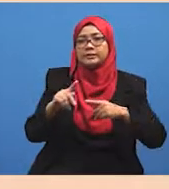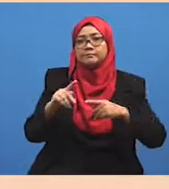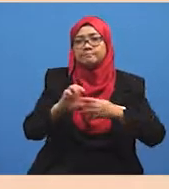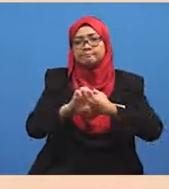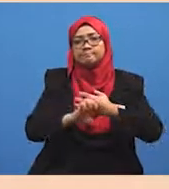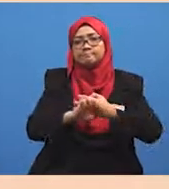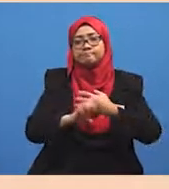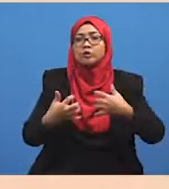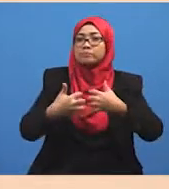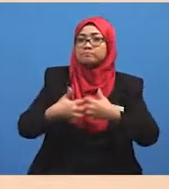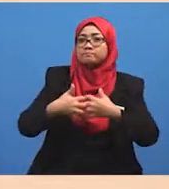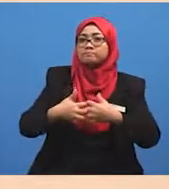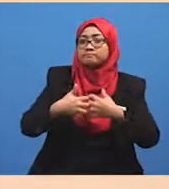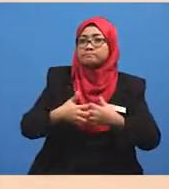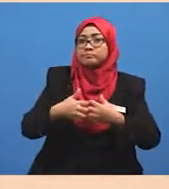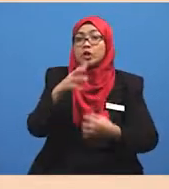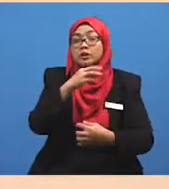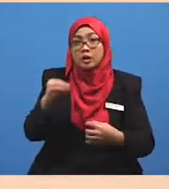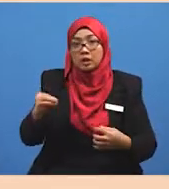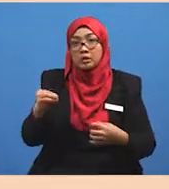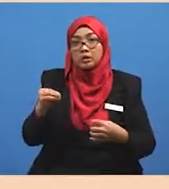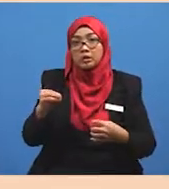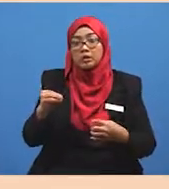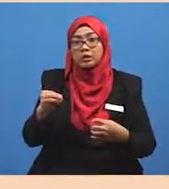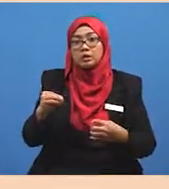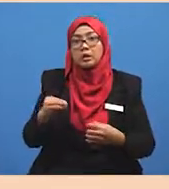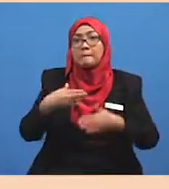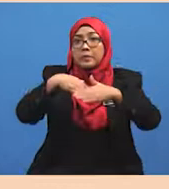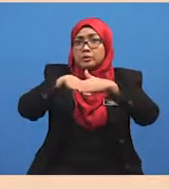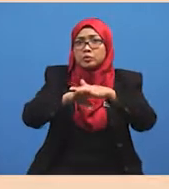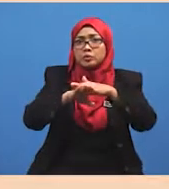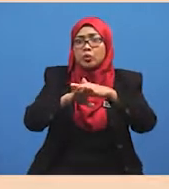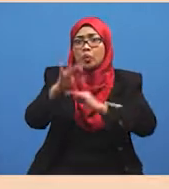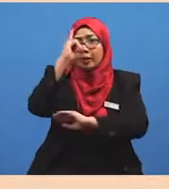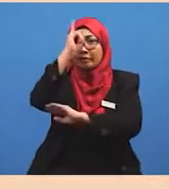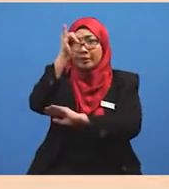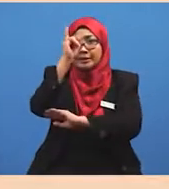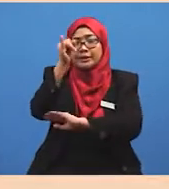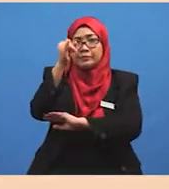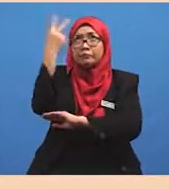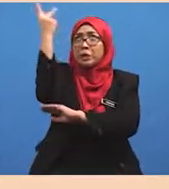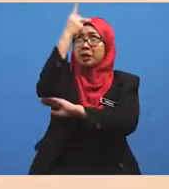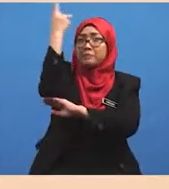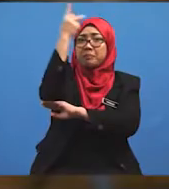kipas angin dengan menambah musik apabila dihidupkan